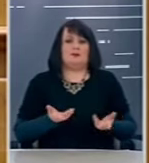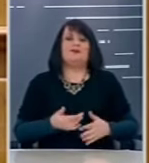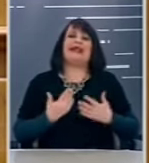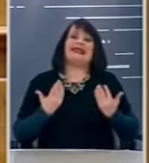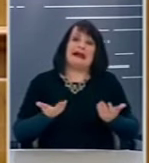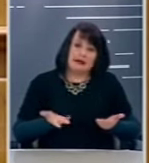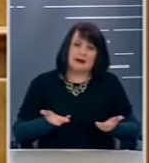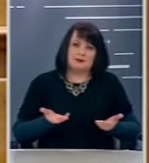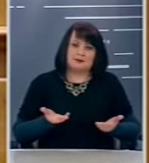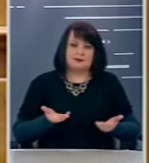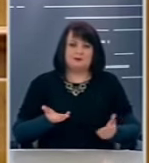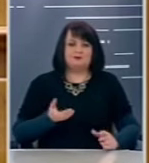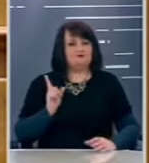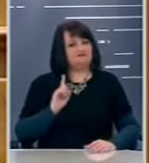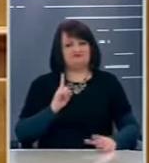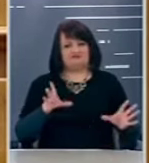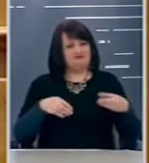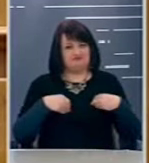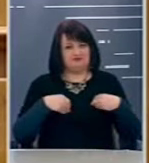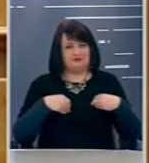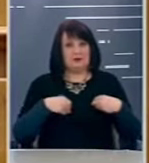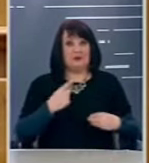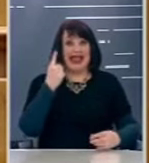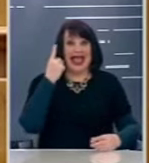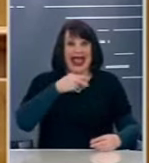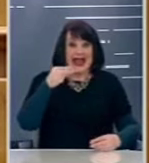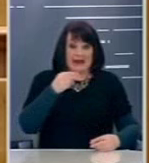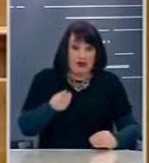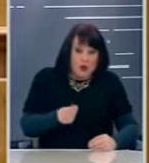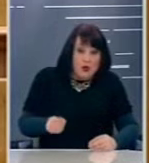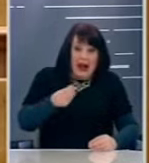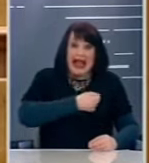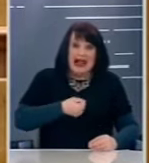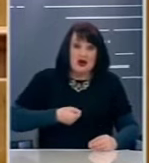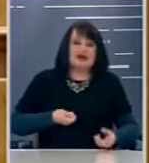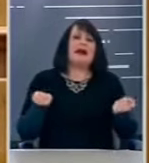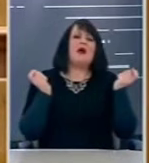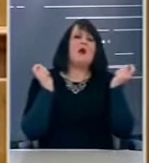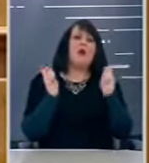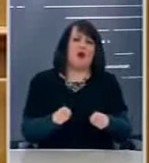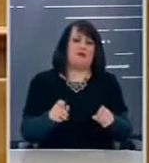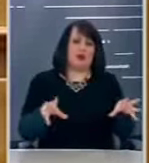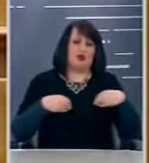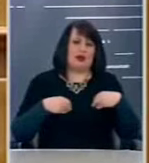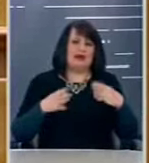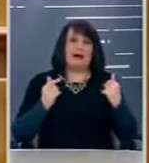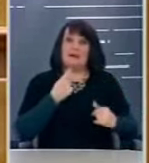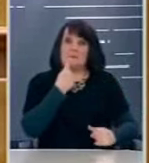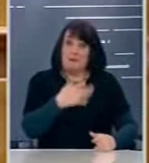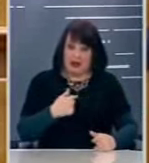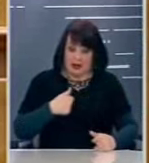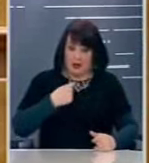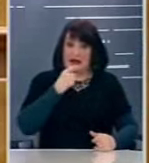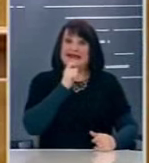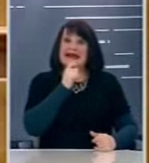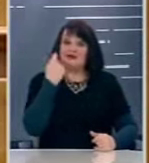δηλαδή δεν θα δεχθούμε ούτε ένα ευρώ επιπλέον λιτότητα. Και όταν το είπα εγώ αυτό σε